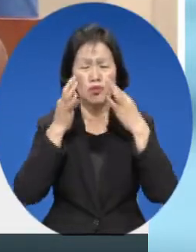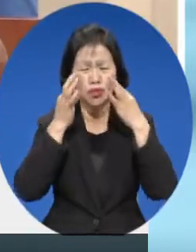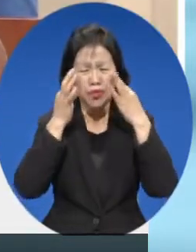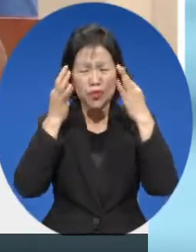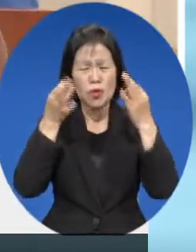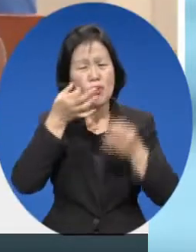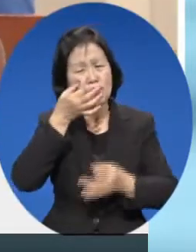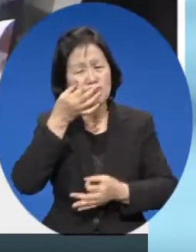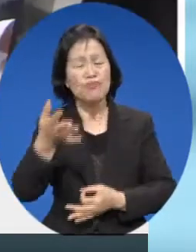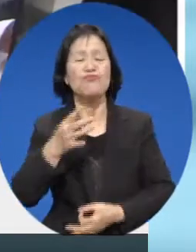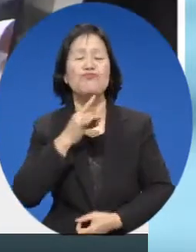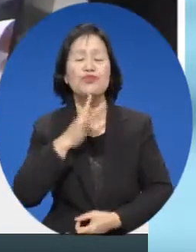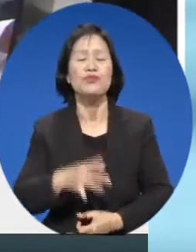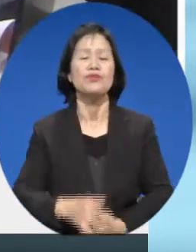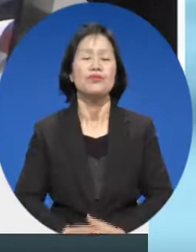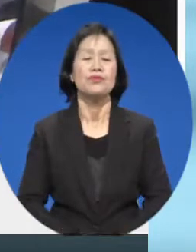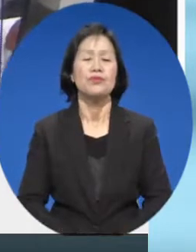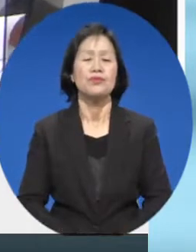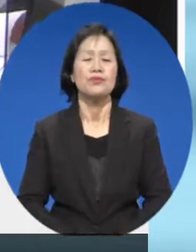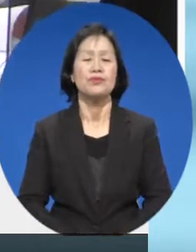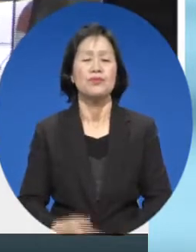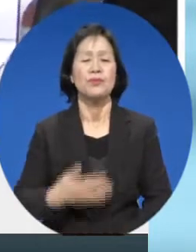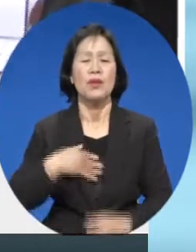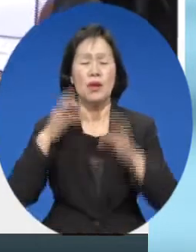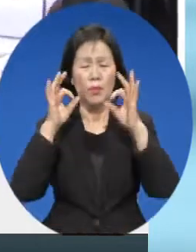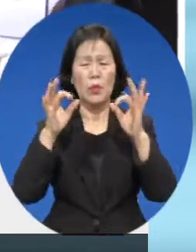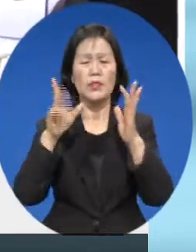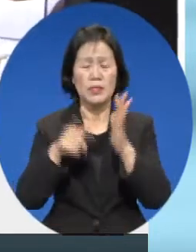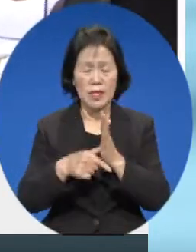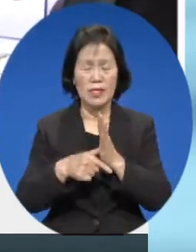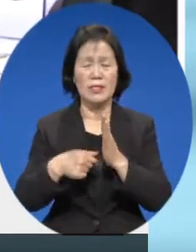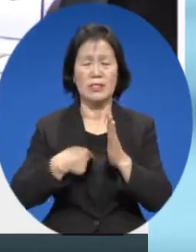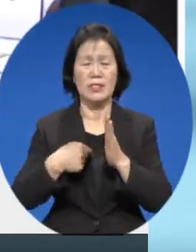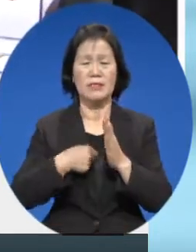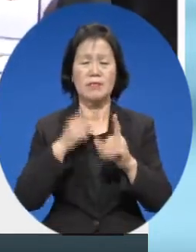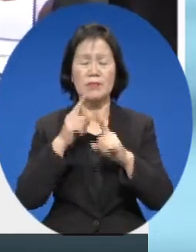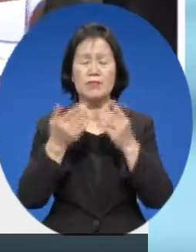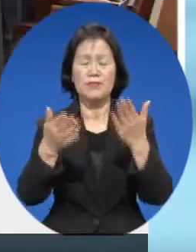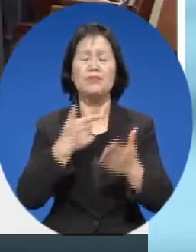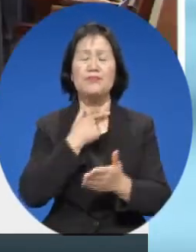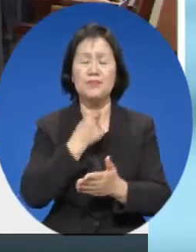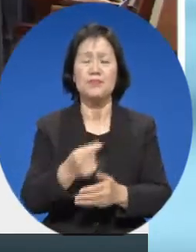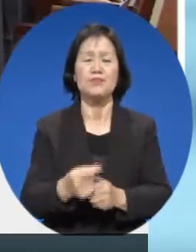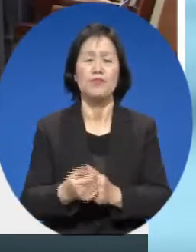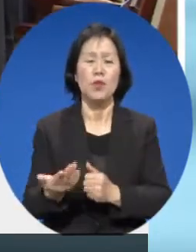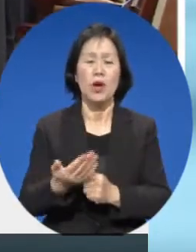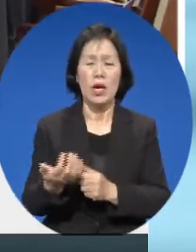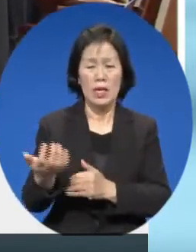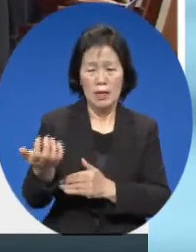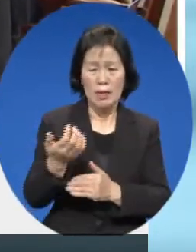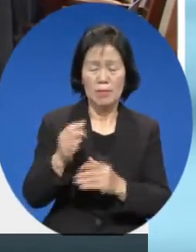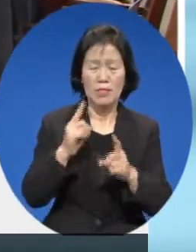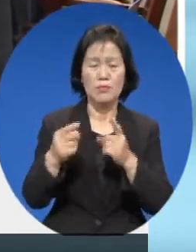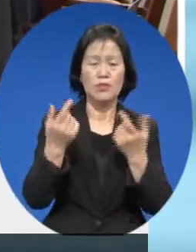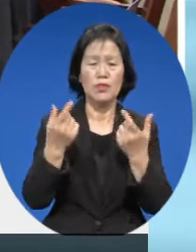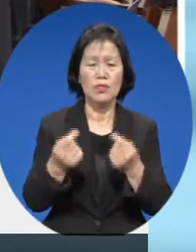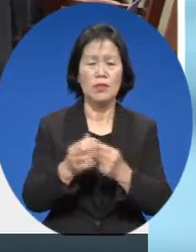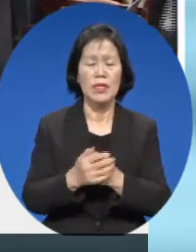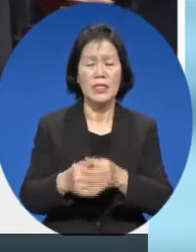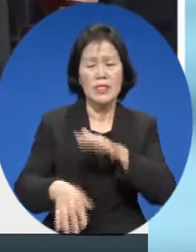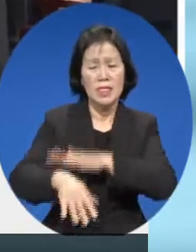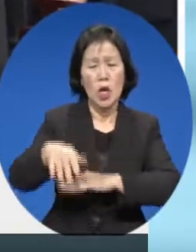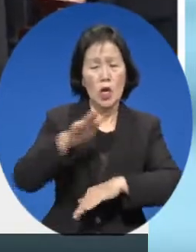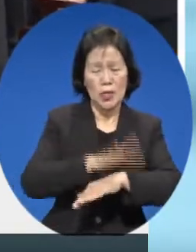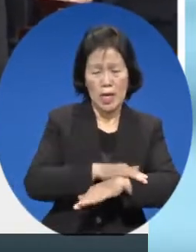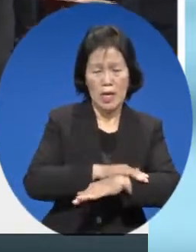같고요 근데 제가 볼때는 지금이라도 제가 말씀드리고 싶은건 아까 책임 병사 님이 지적하신 이지만 정말 양치기